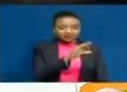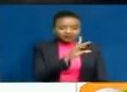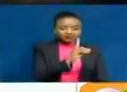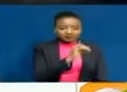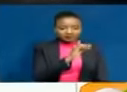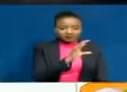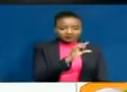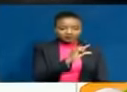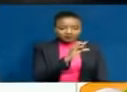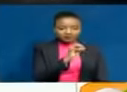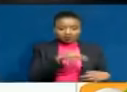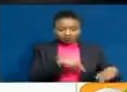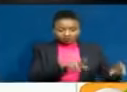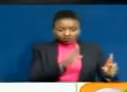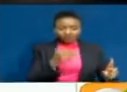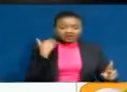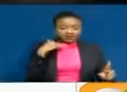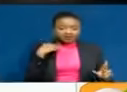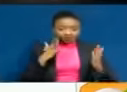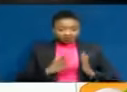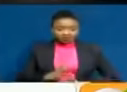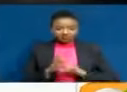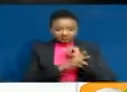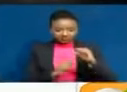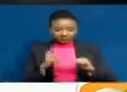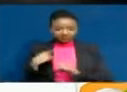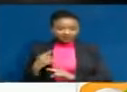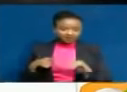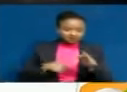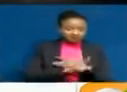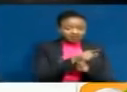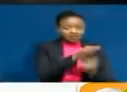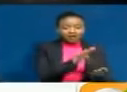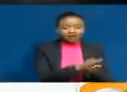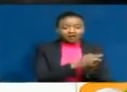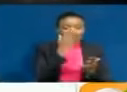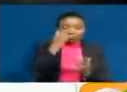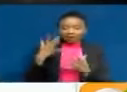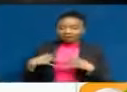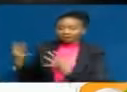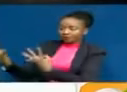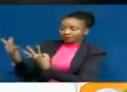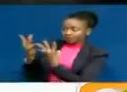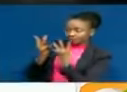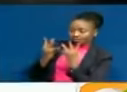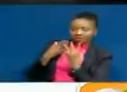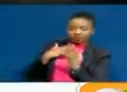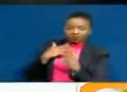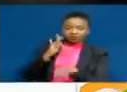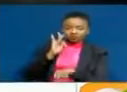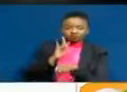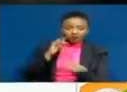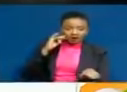hiyo alipotimuliwa na wananchi. Shughuli katika benki hiyo zilitatizwa kwa muda baada ya umati uliokuwa na hamaki kutaka kuchukua sheria